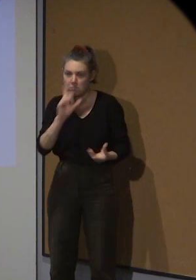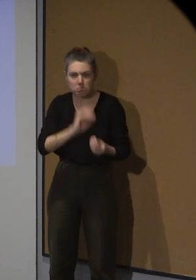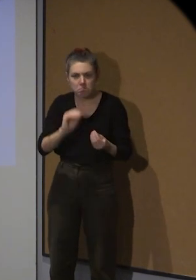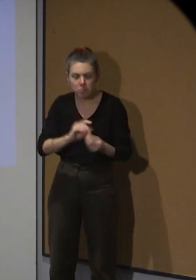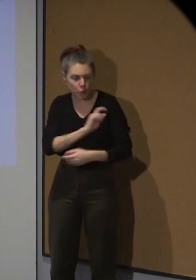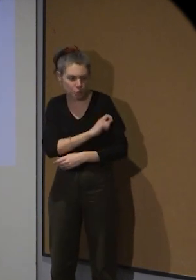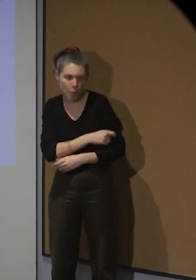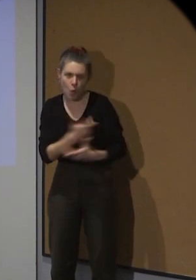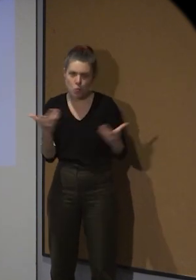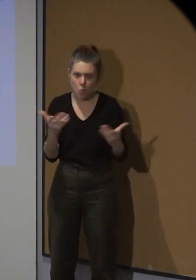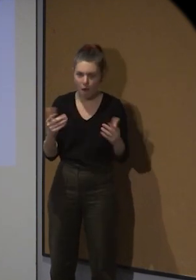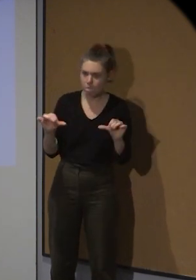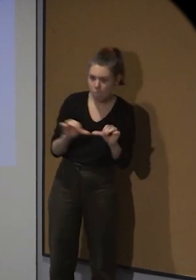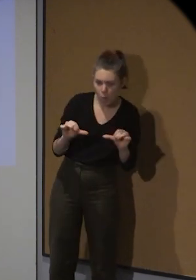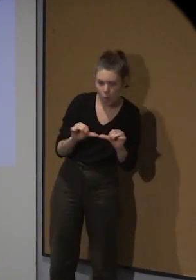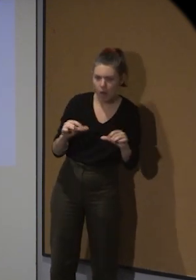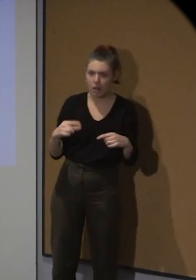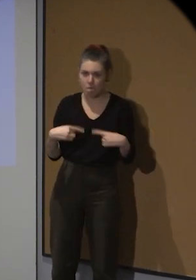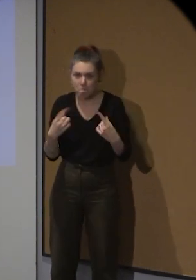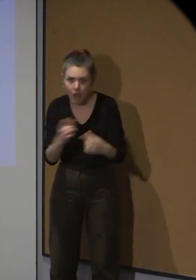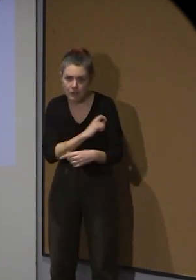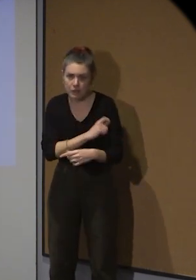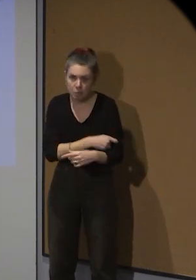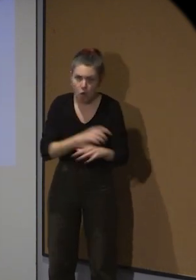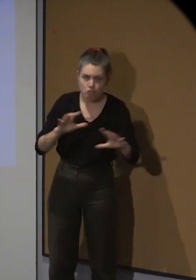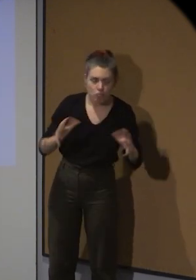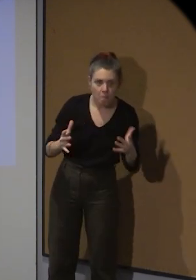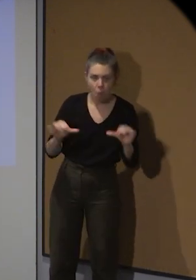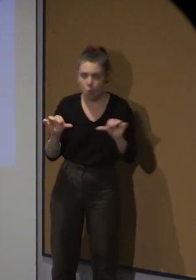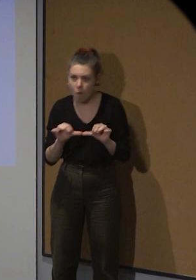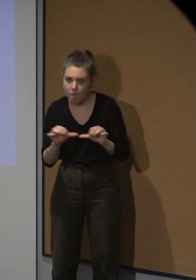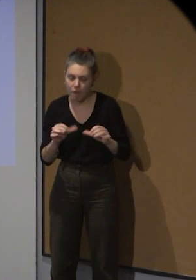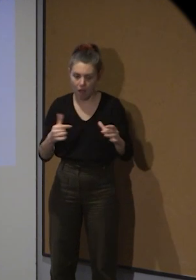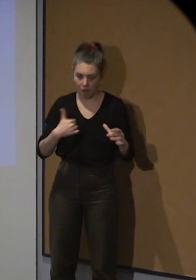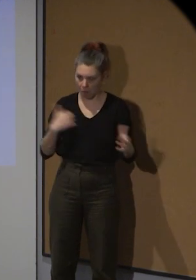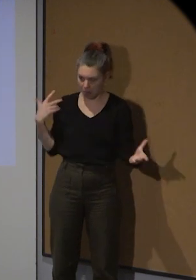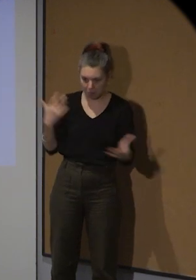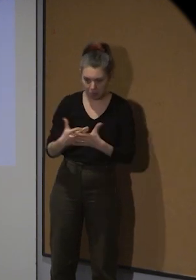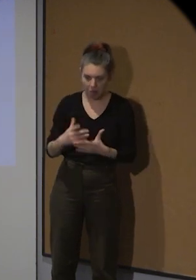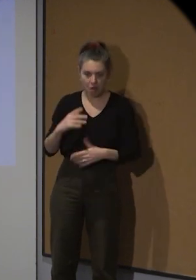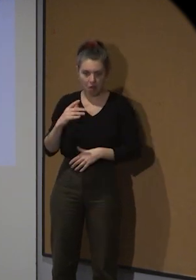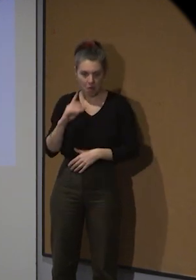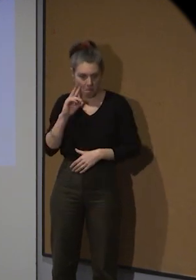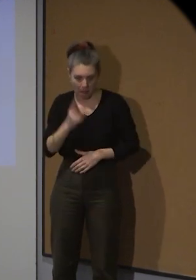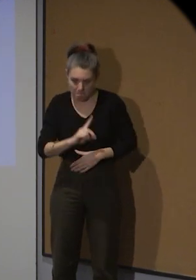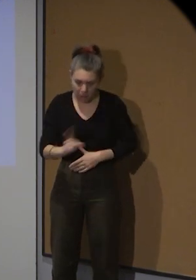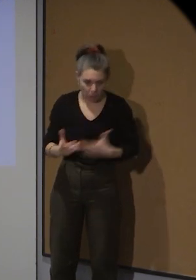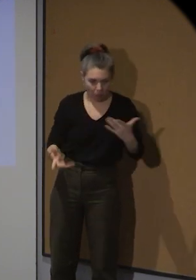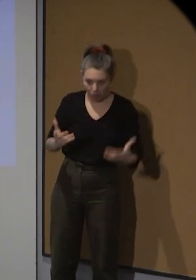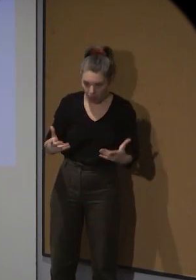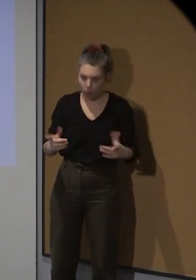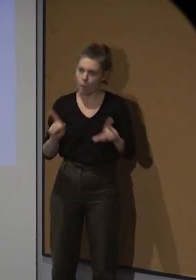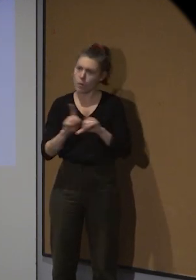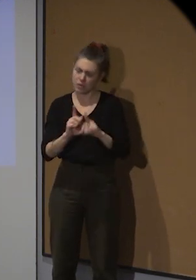comment s'y mettre quand on n'est pas vraiment habitué, quels sont les bienfaits pour le corps. Mais